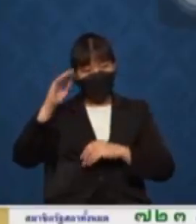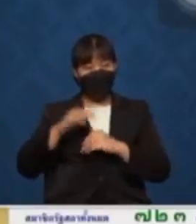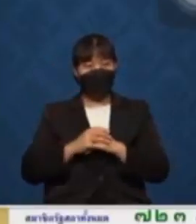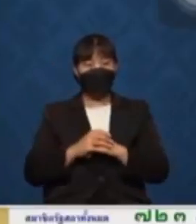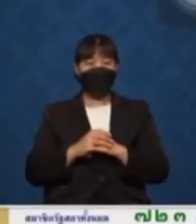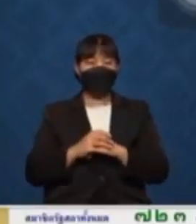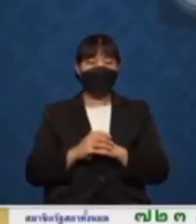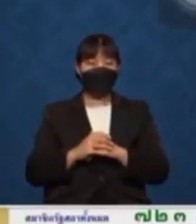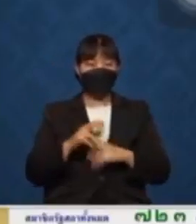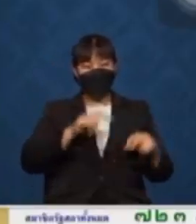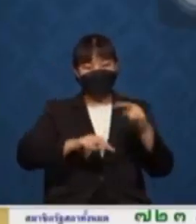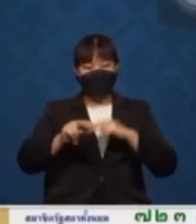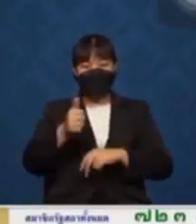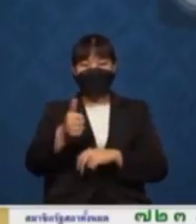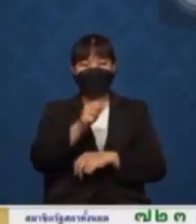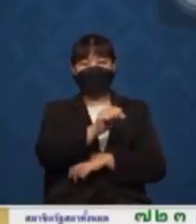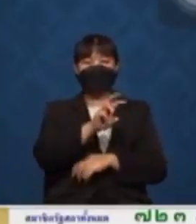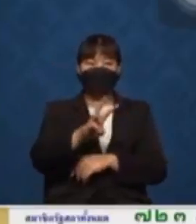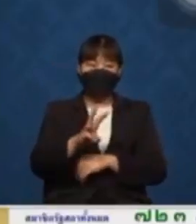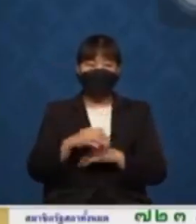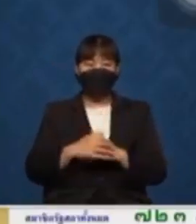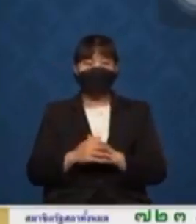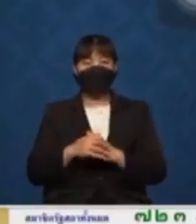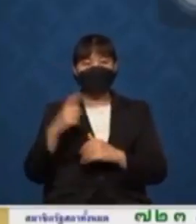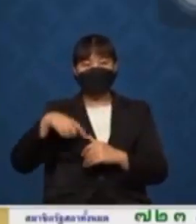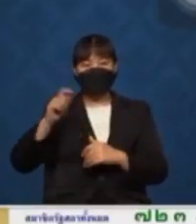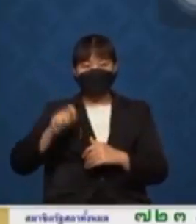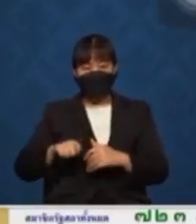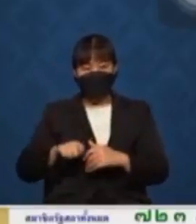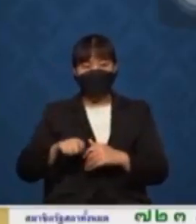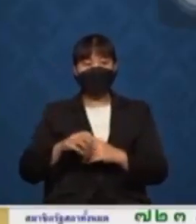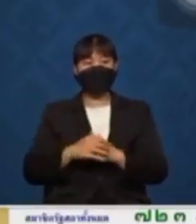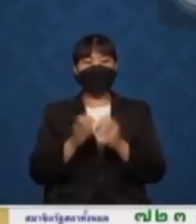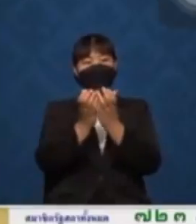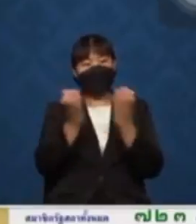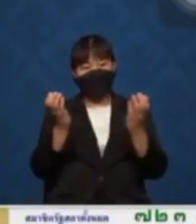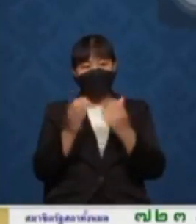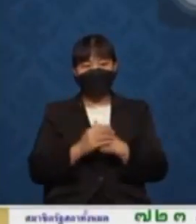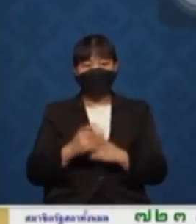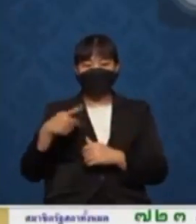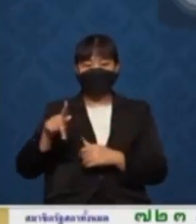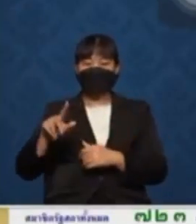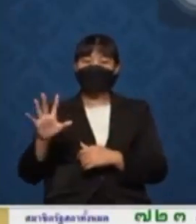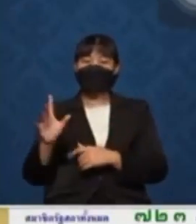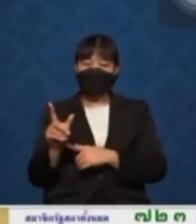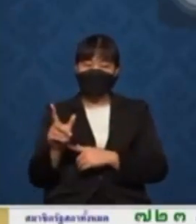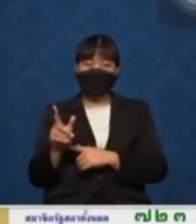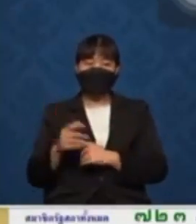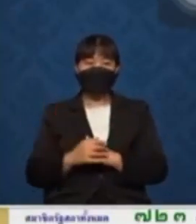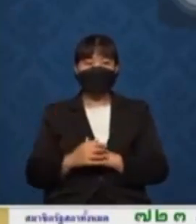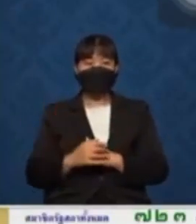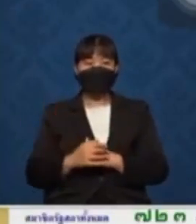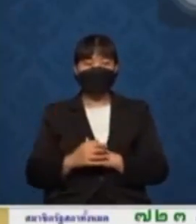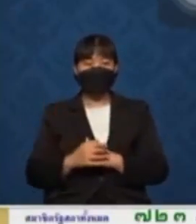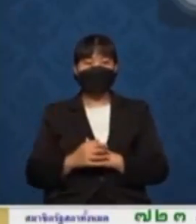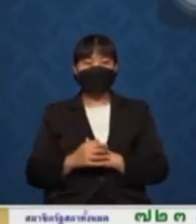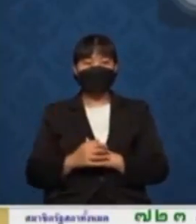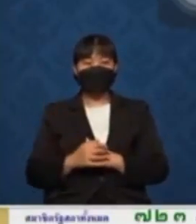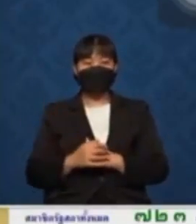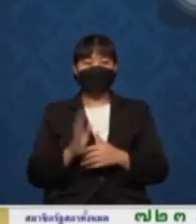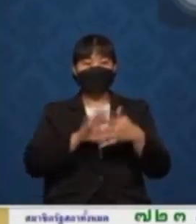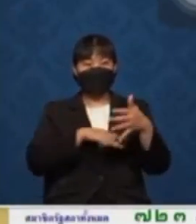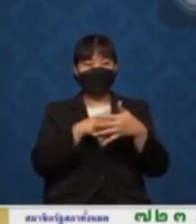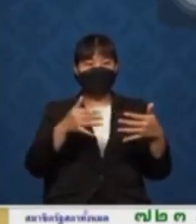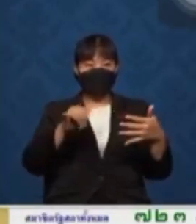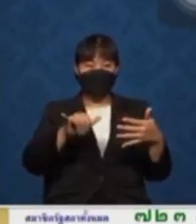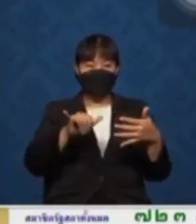ก็ทางอ้อมไม่ว่าจะเป็นสว.ไม่ว่าจะเป็นศาลรัฐธรรมนูญหรือไม่ว่าจะเป็นปปช.ยุทธศาสตร์ชาติ20ปีครับที่ตอนแรกดูเหมือนจะเป